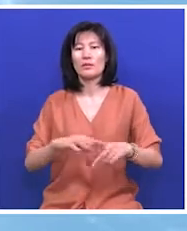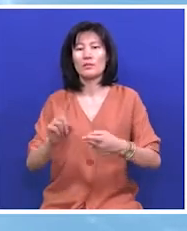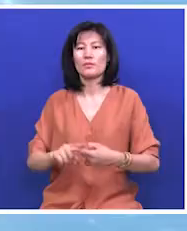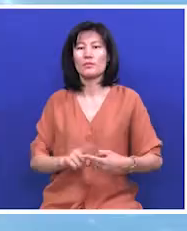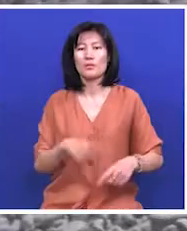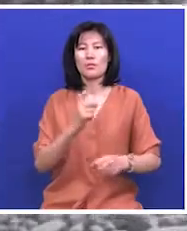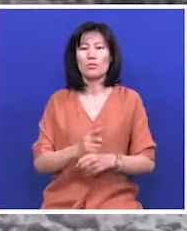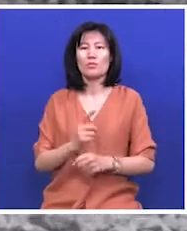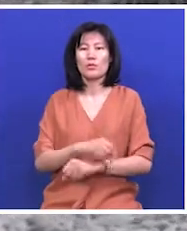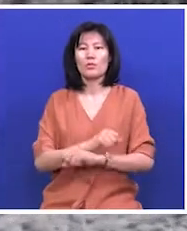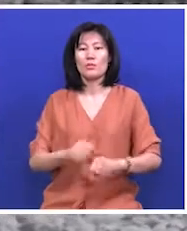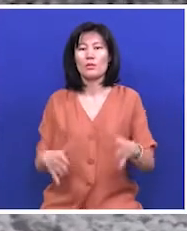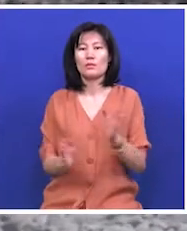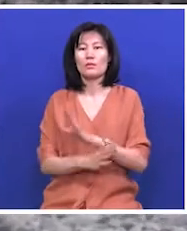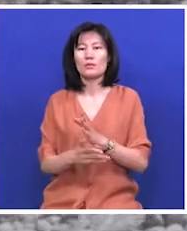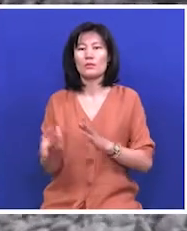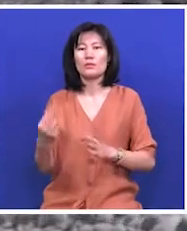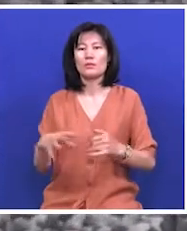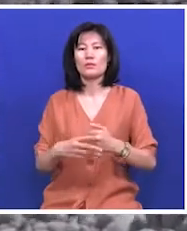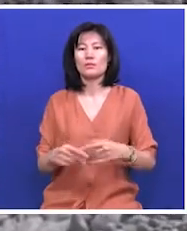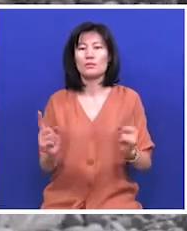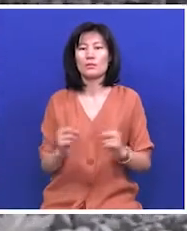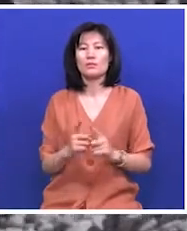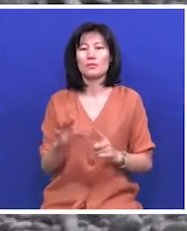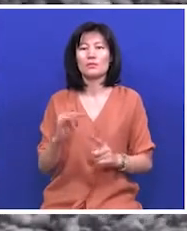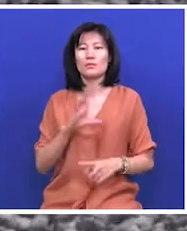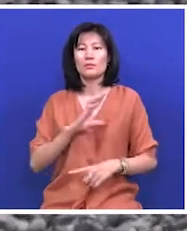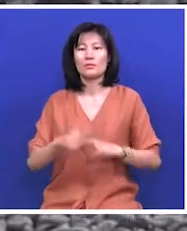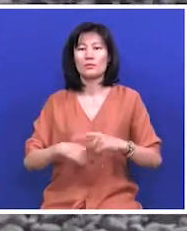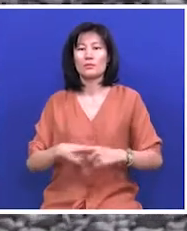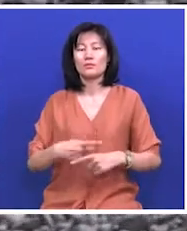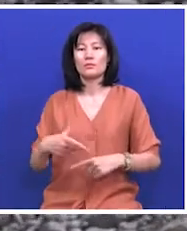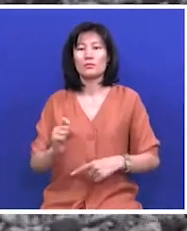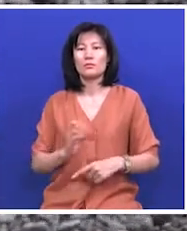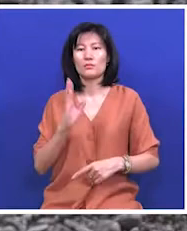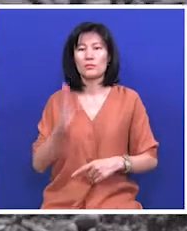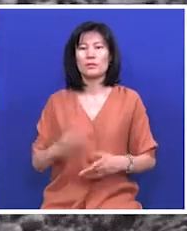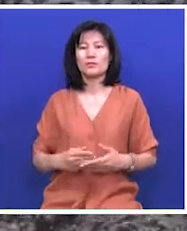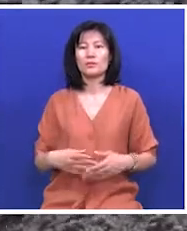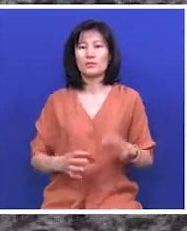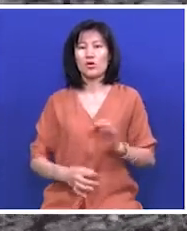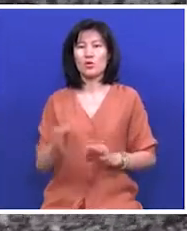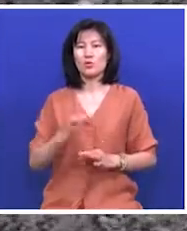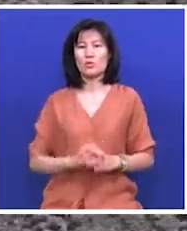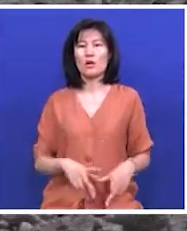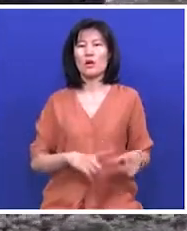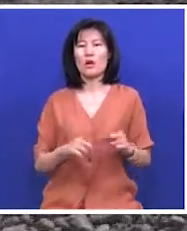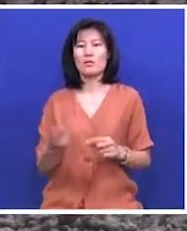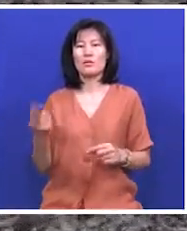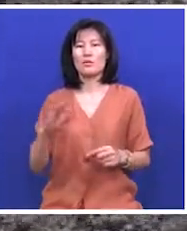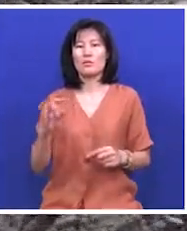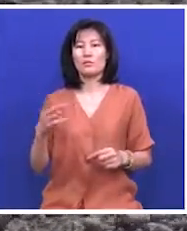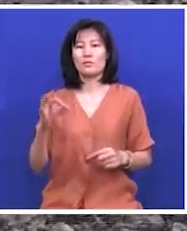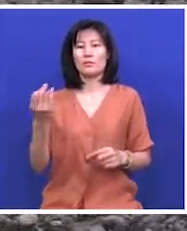ішінде таралуын болдырмау және далалы жерлерде кездесетін қансорғыш жәндіктерді жоюға бағытталып отыр. Құрылыс алаңында